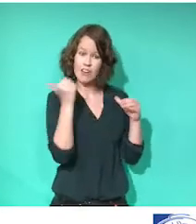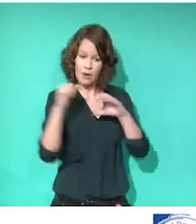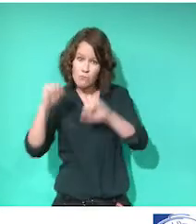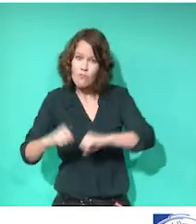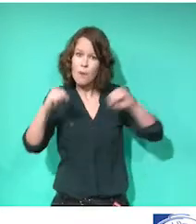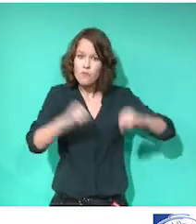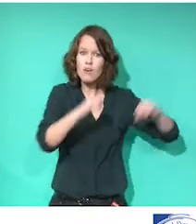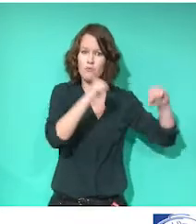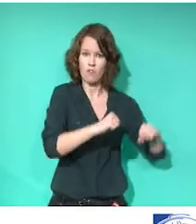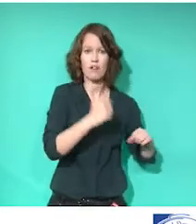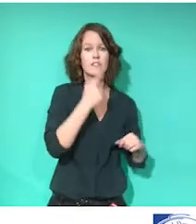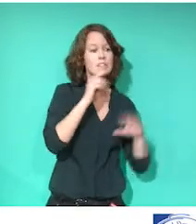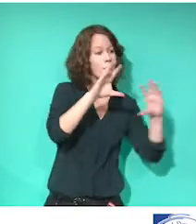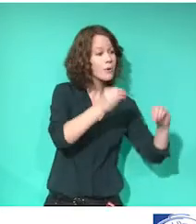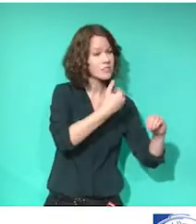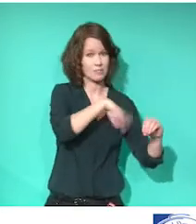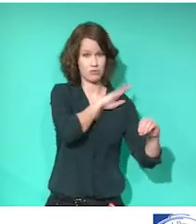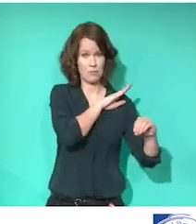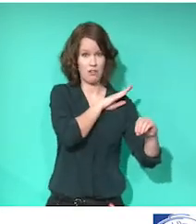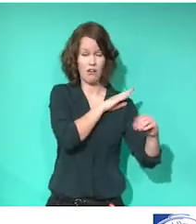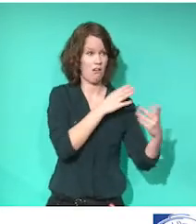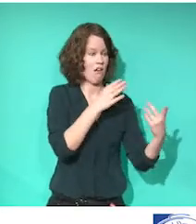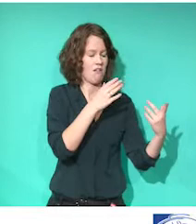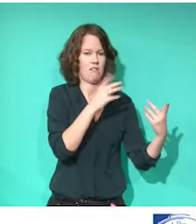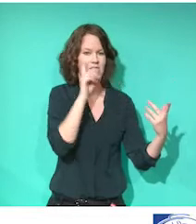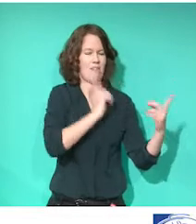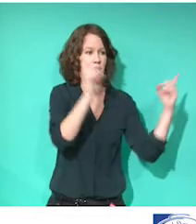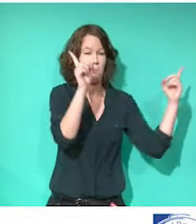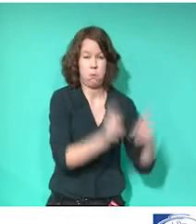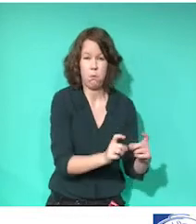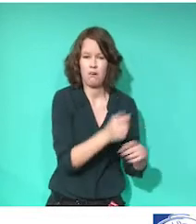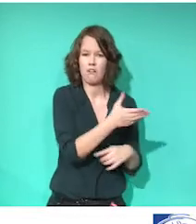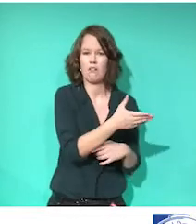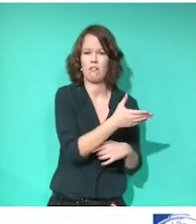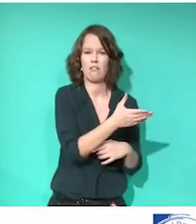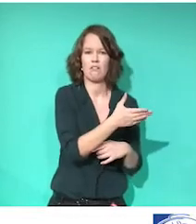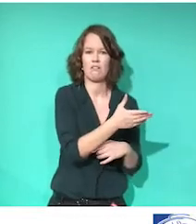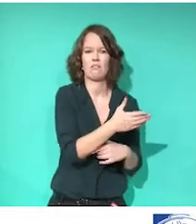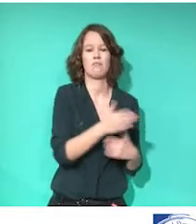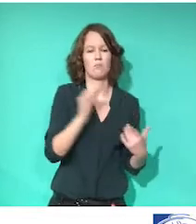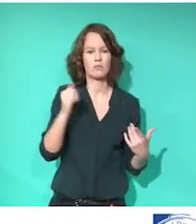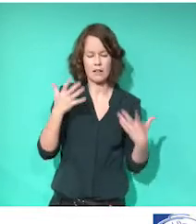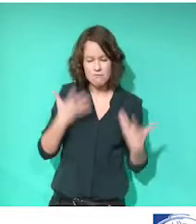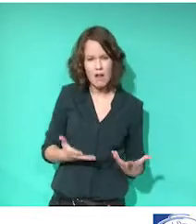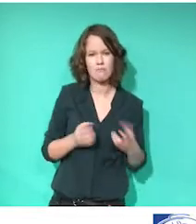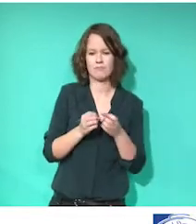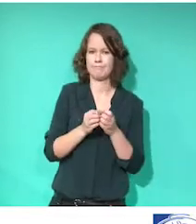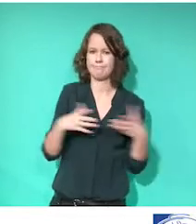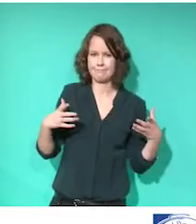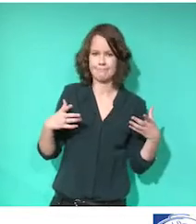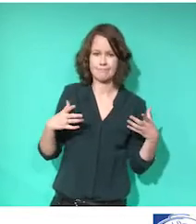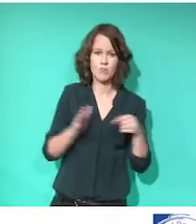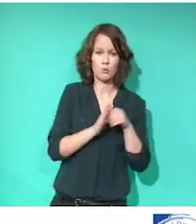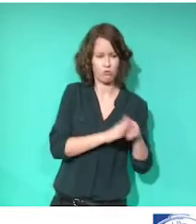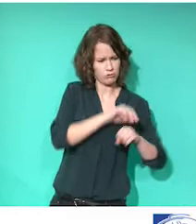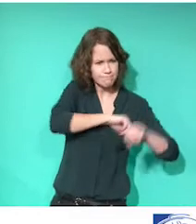postes à responsabilité, il y a beaucoup moins de femmes. Aujourd'hui, malgré les efforts d'une majorité, les femmes sont encore trop peu